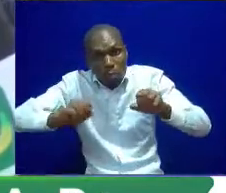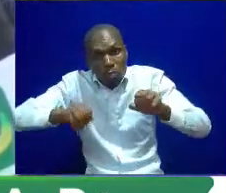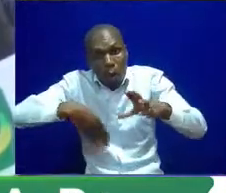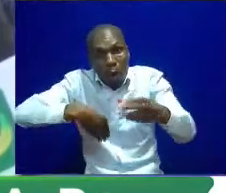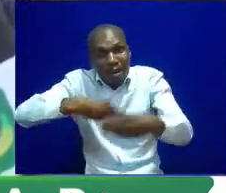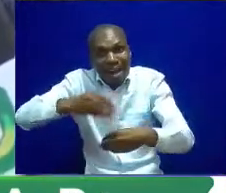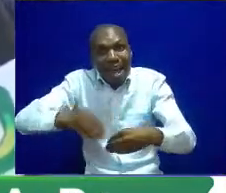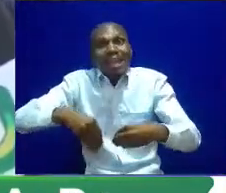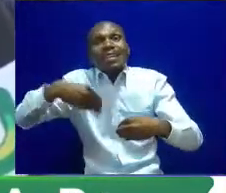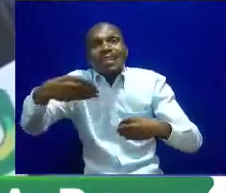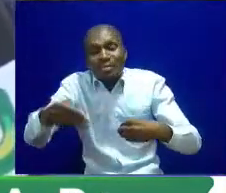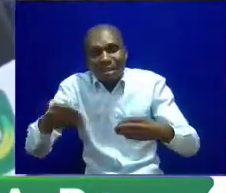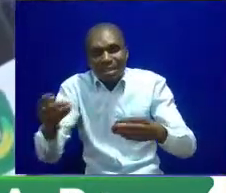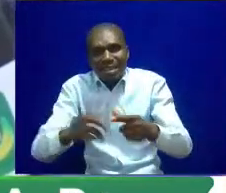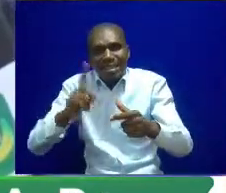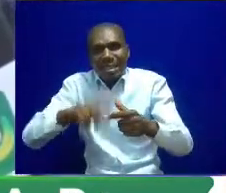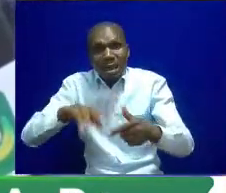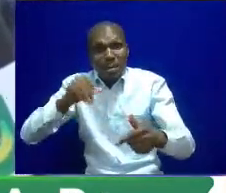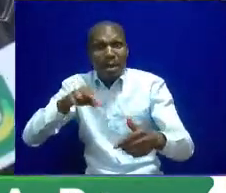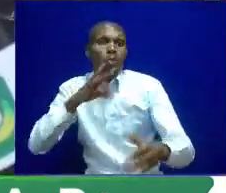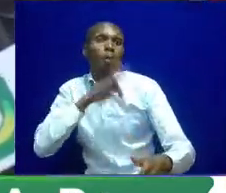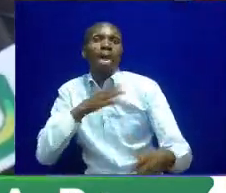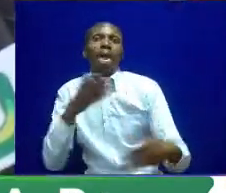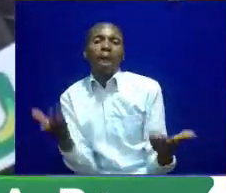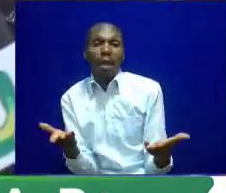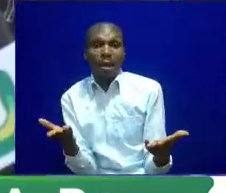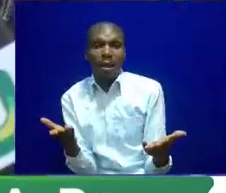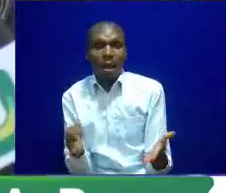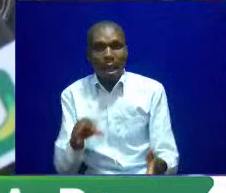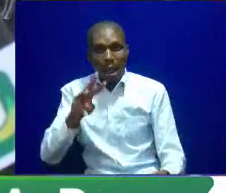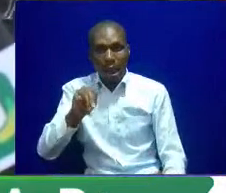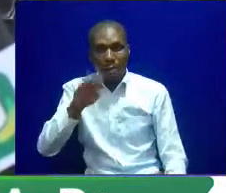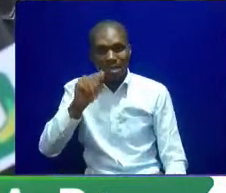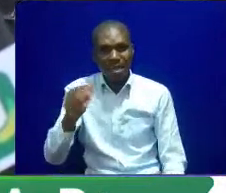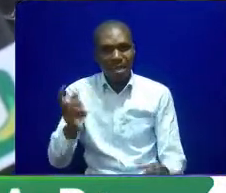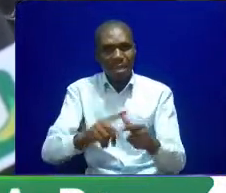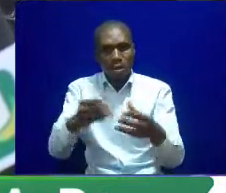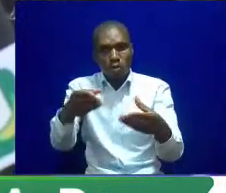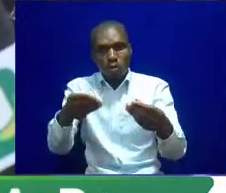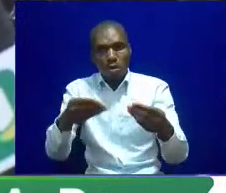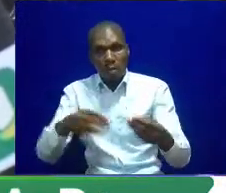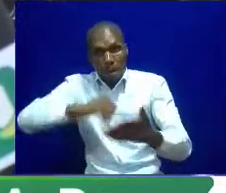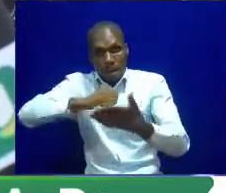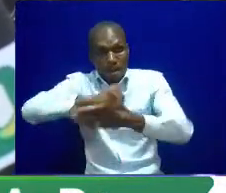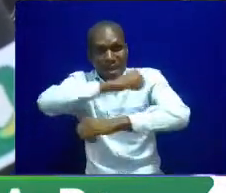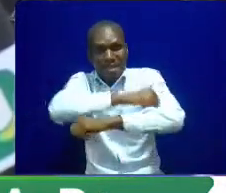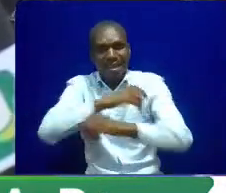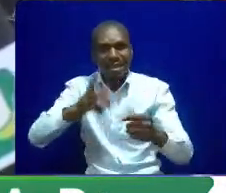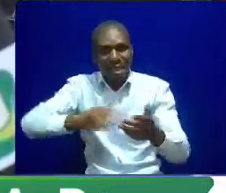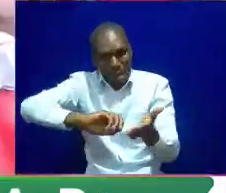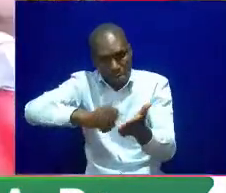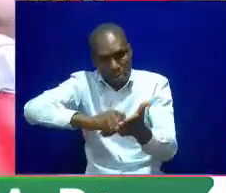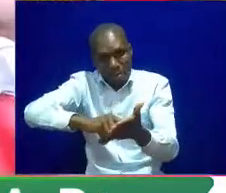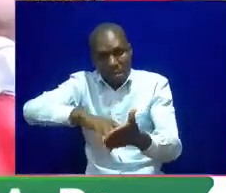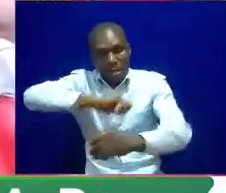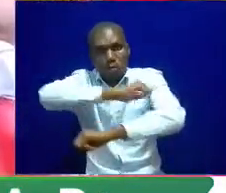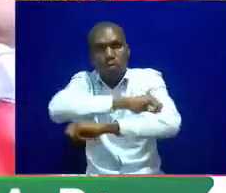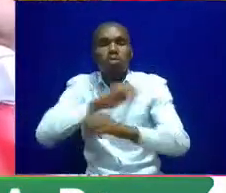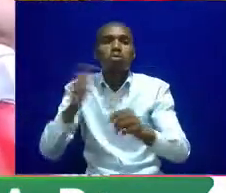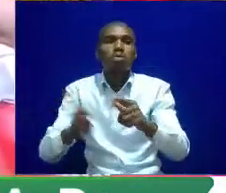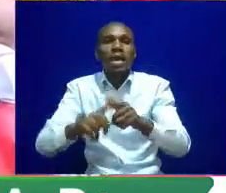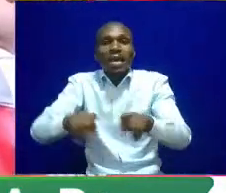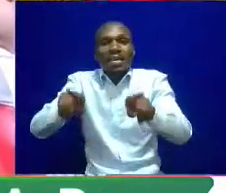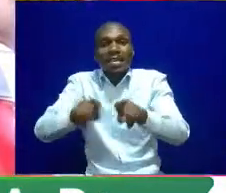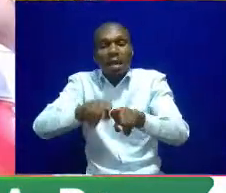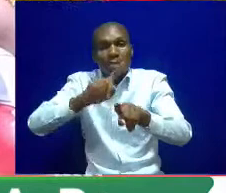bugo chiko oniwa. Ili indi chibese chika ende mechi. Mwe MCA kwa lentri chibese chipasari. Ichulie sukuru yao. Ase chinga